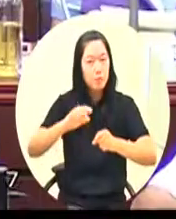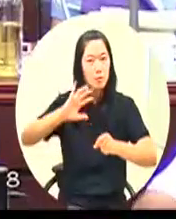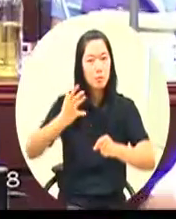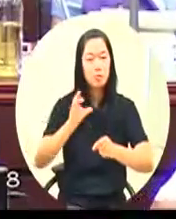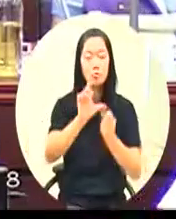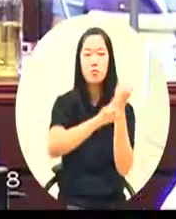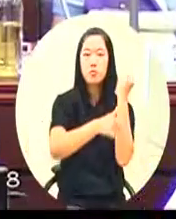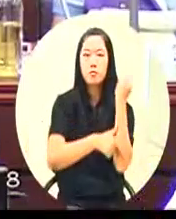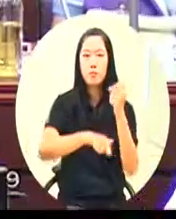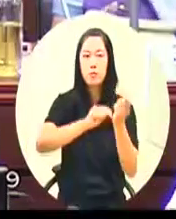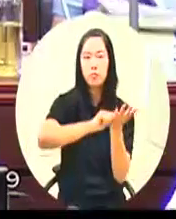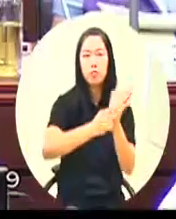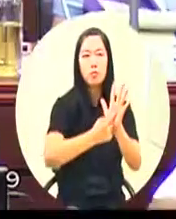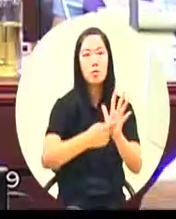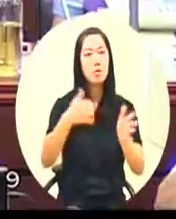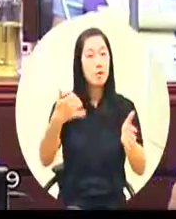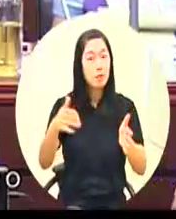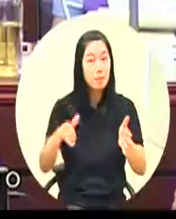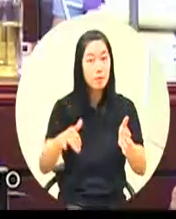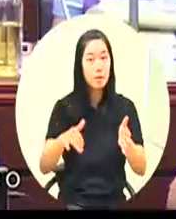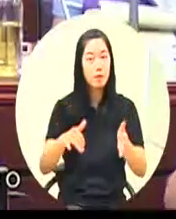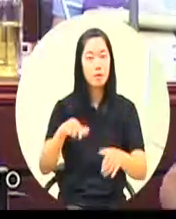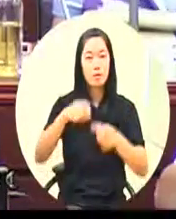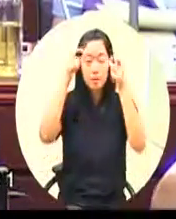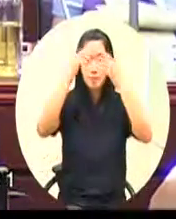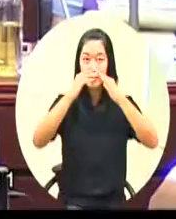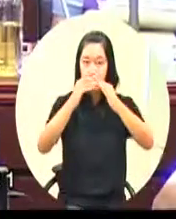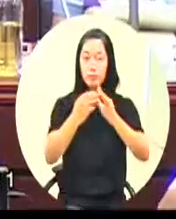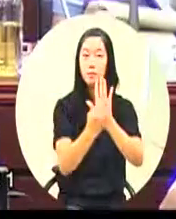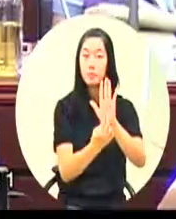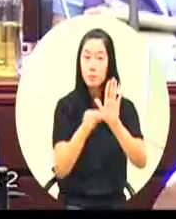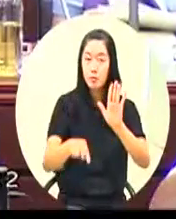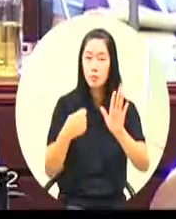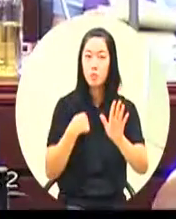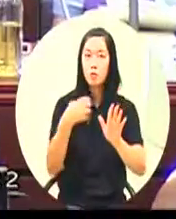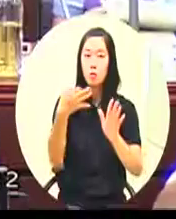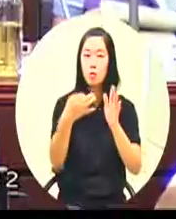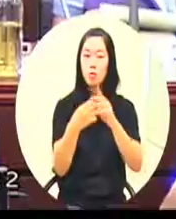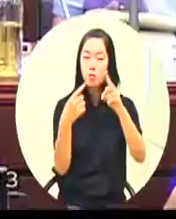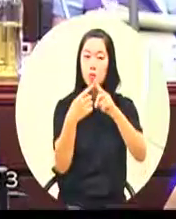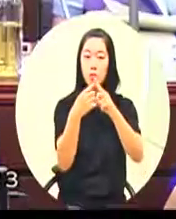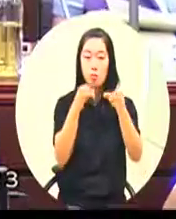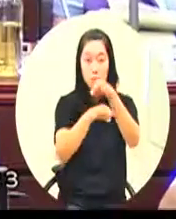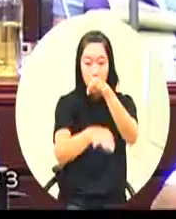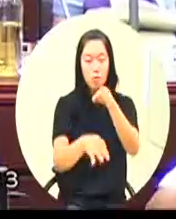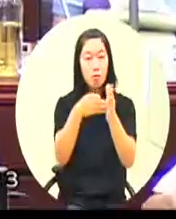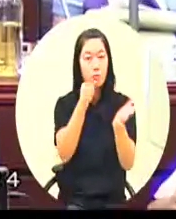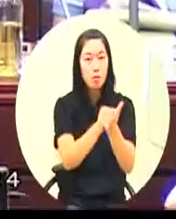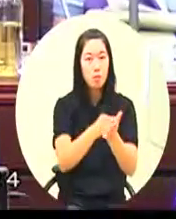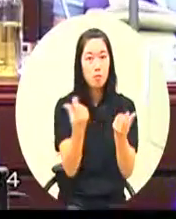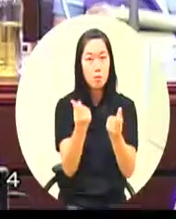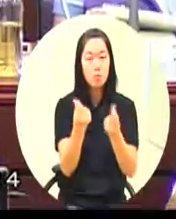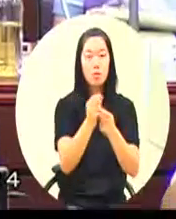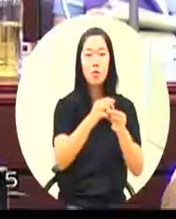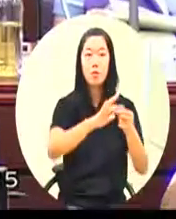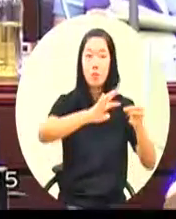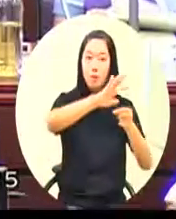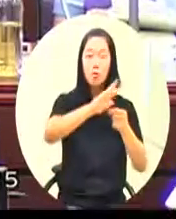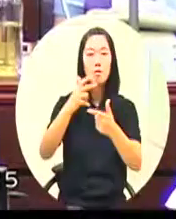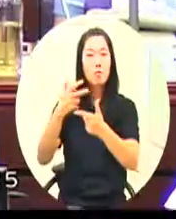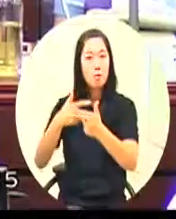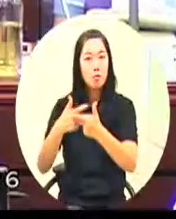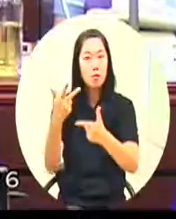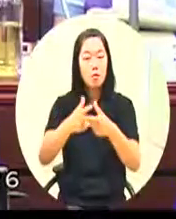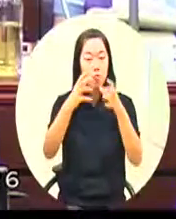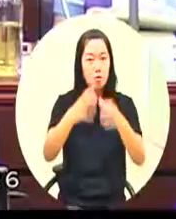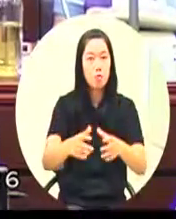出来。那以高雄市来讲，譬如说我们的编制应该在我们的高中职要设242个教官，那